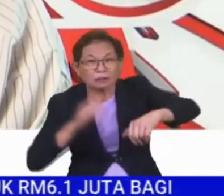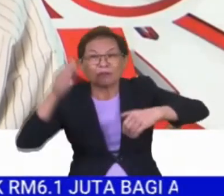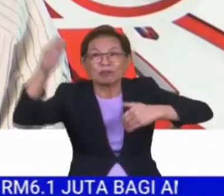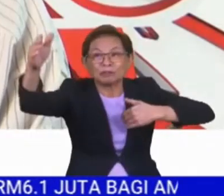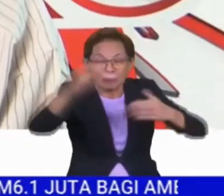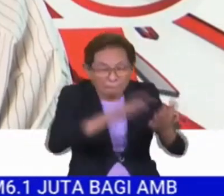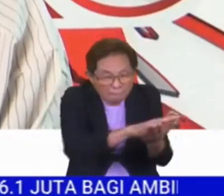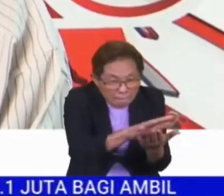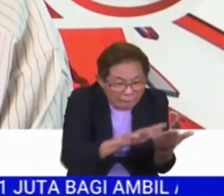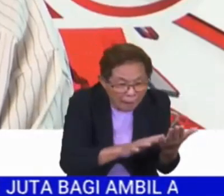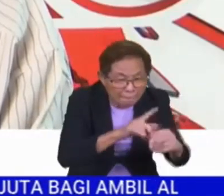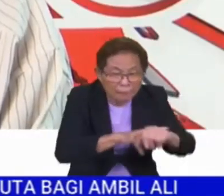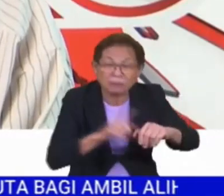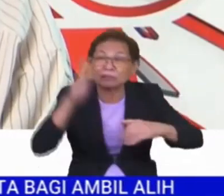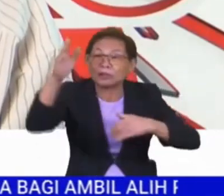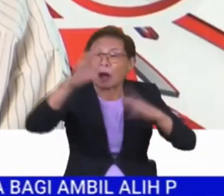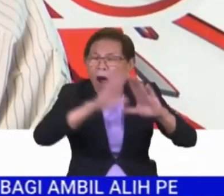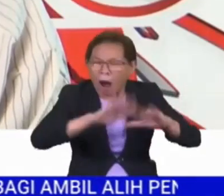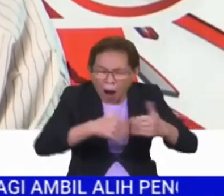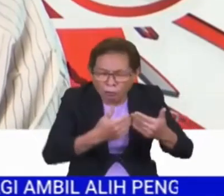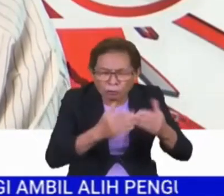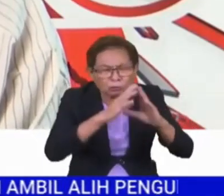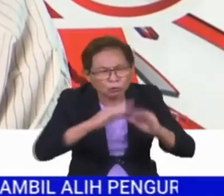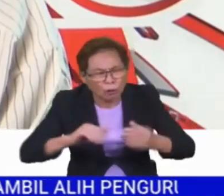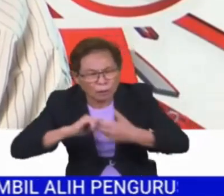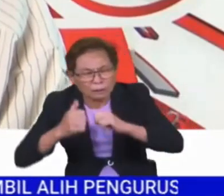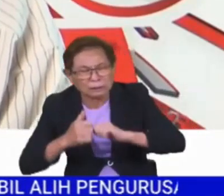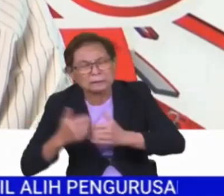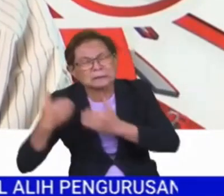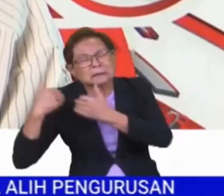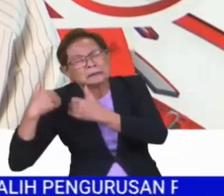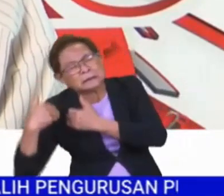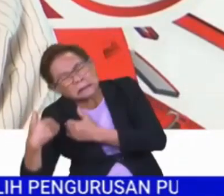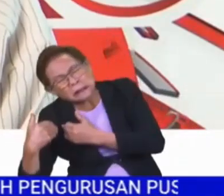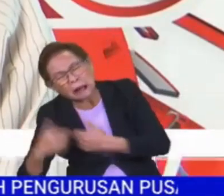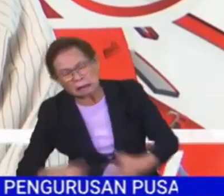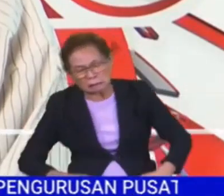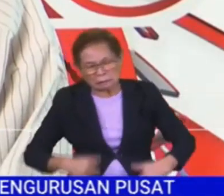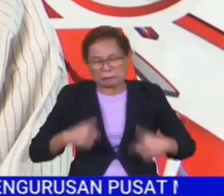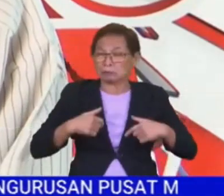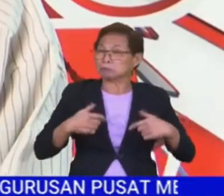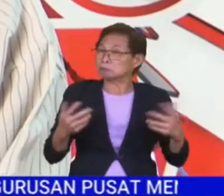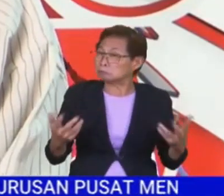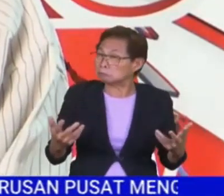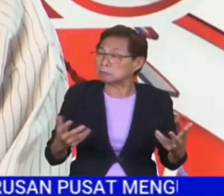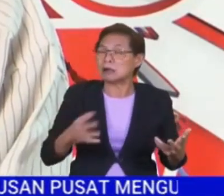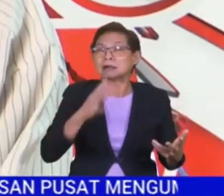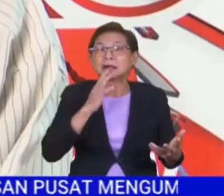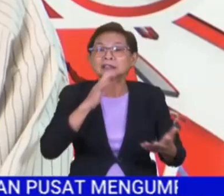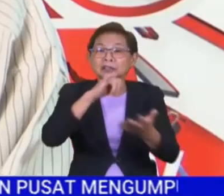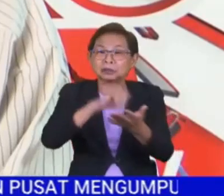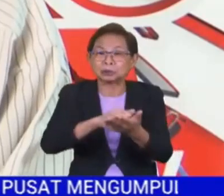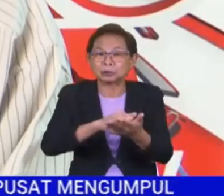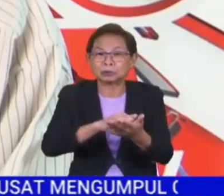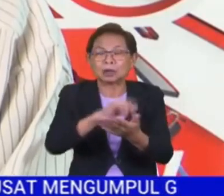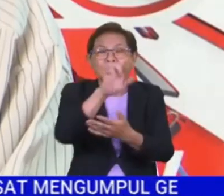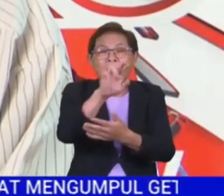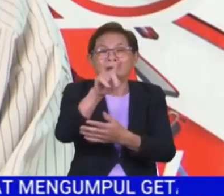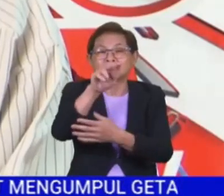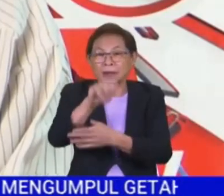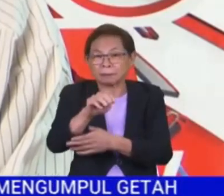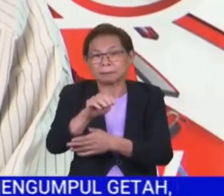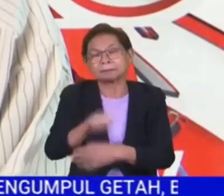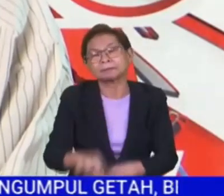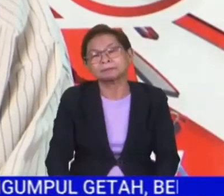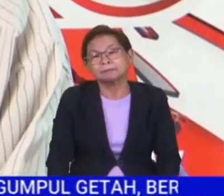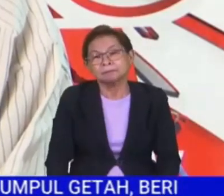panjang Bagaimana menangani beban Sari itu Hai Beliau berkata demikian di angkasa